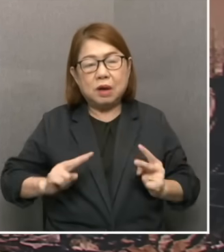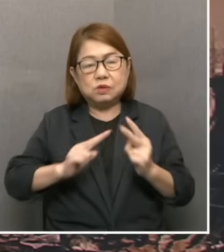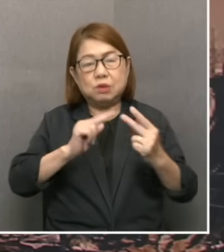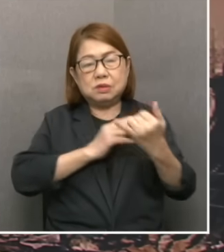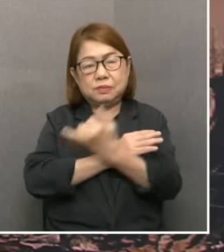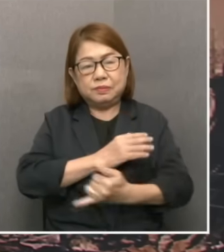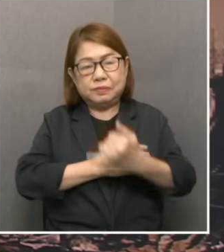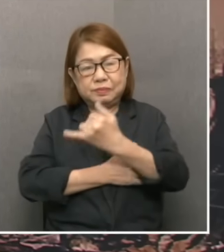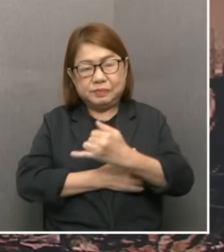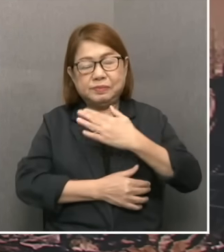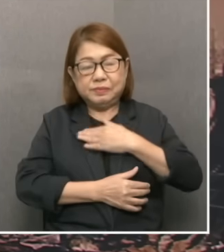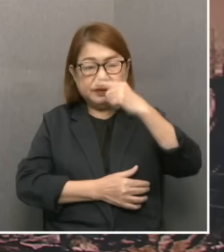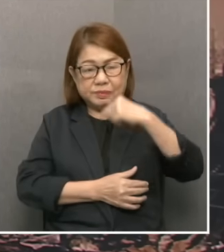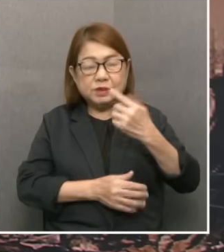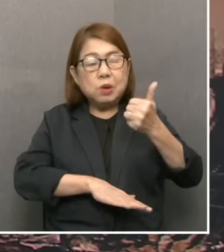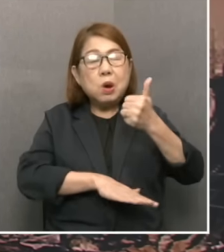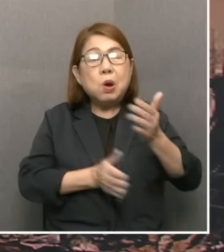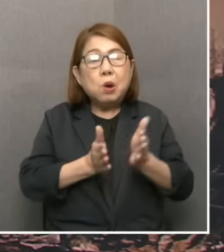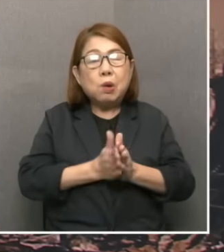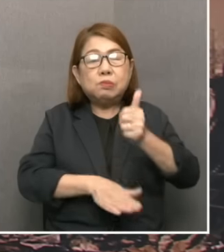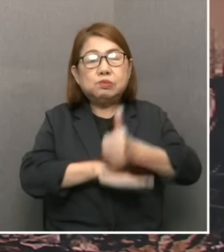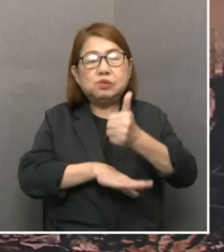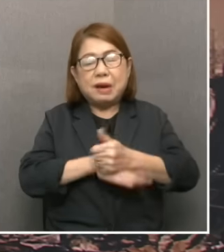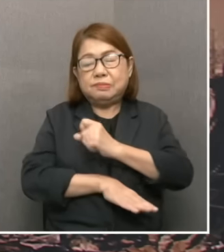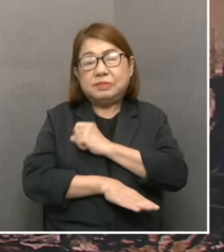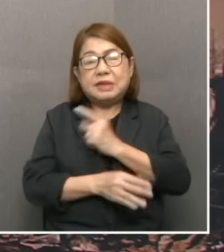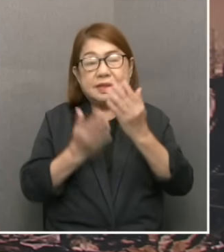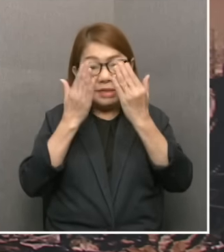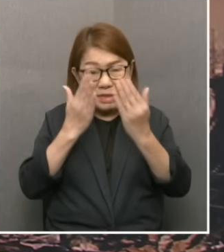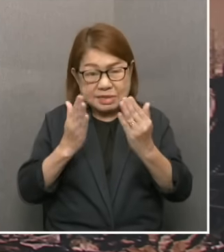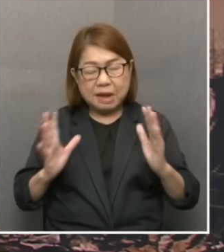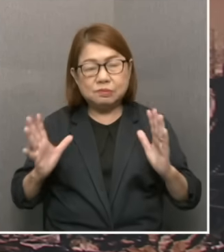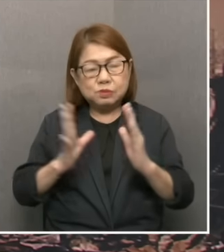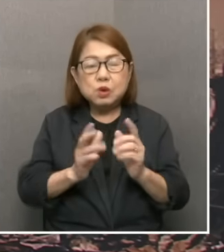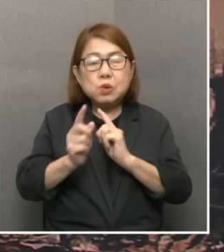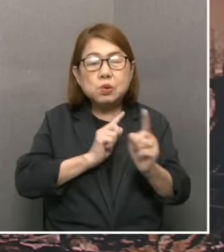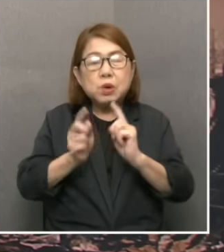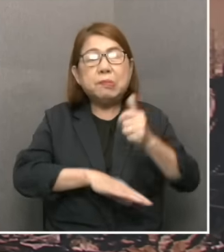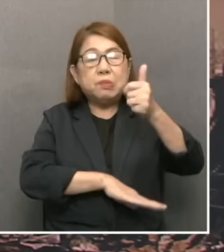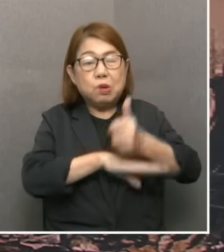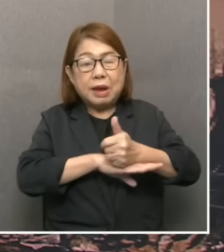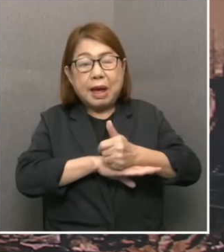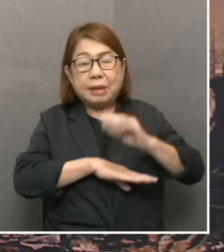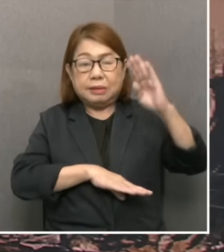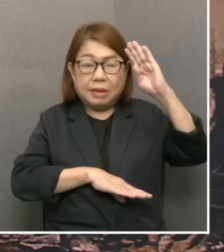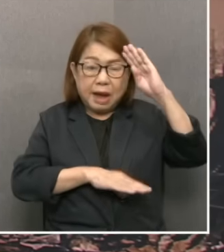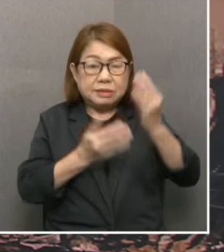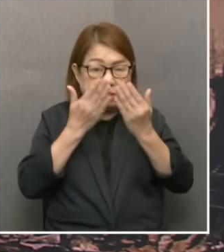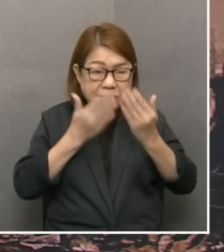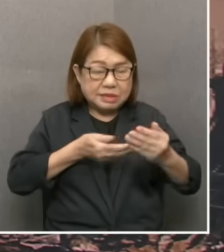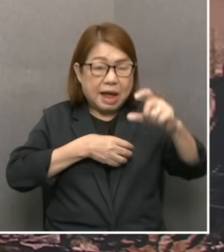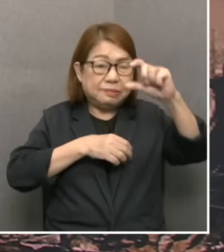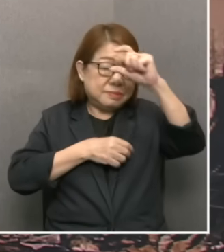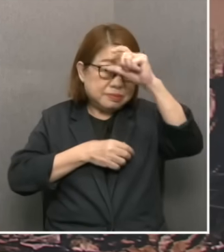ของไทยและผู้นำชีอะของไทยที่ไปคุยกับแกนนำกลุ่มฮามาสตอนนี้การเจรจาถือว่าจบสิ้นลงแล้วแล้วก็ทาง